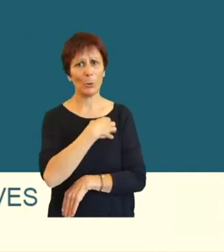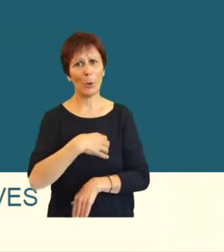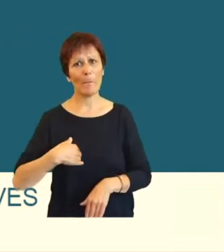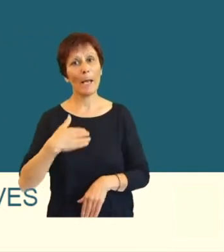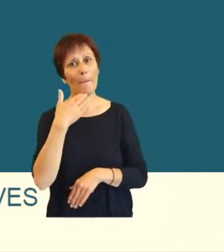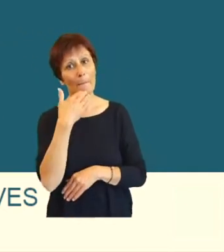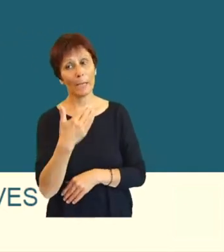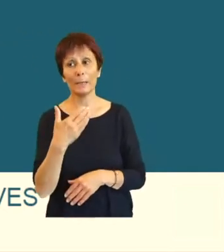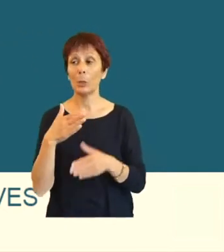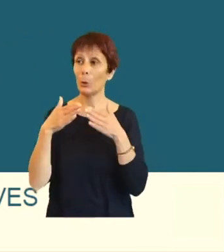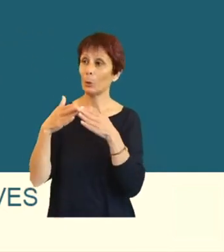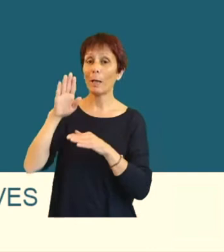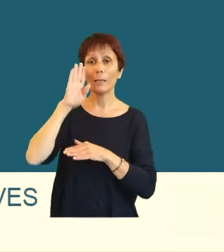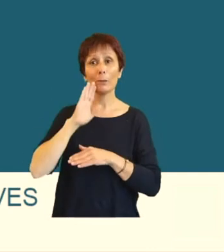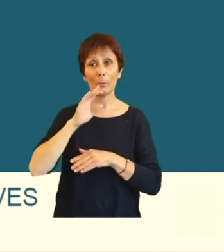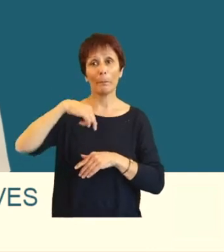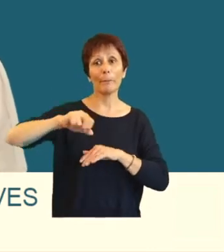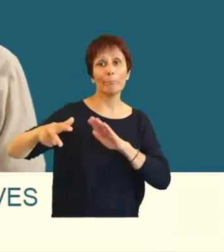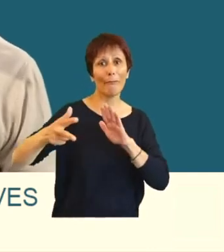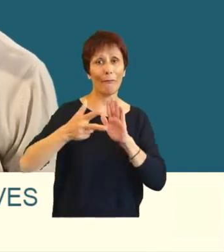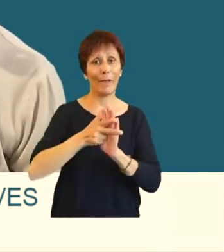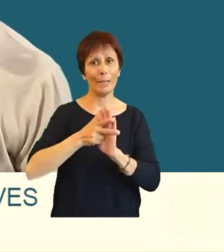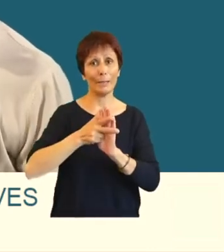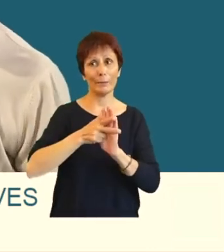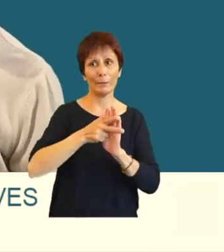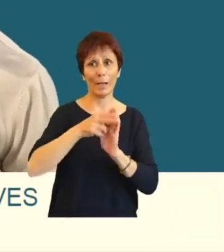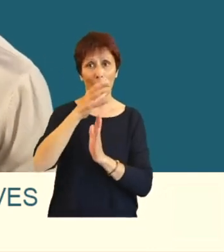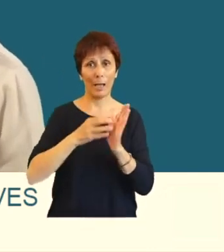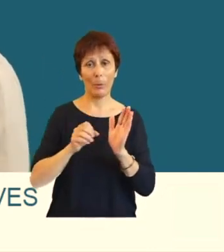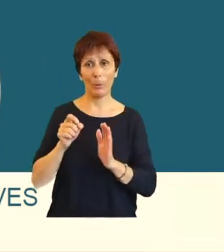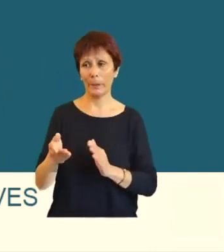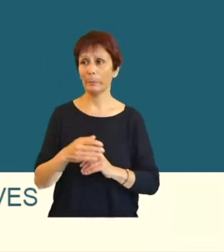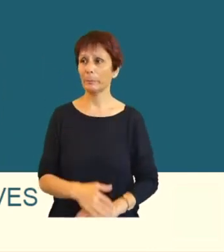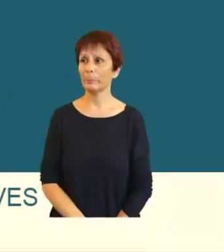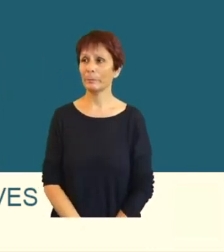je vous demande donc de valider cette délibération.